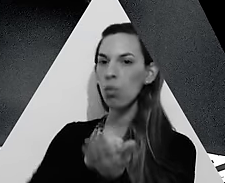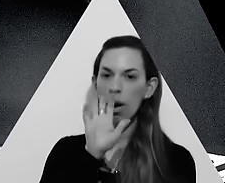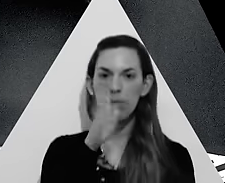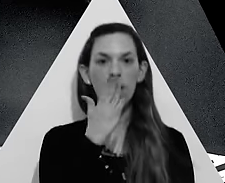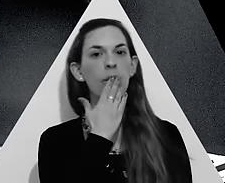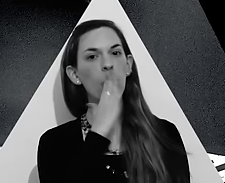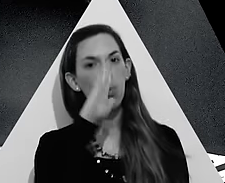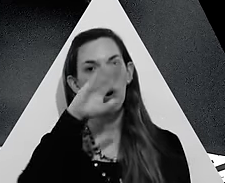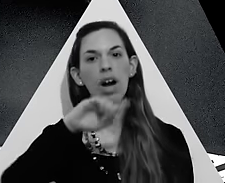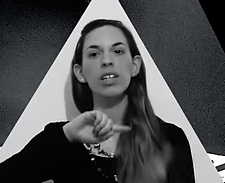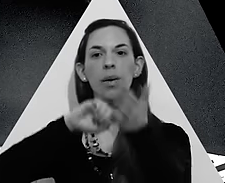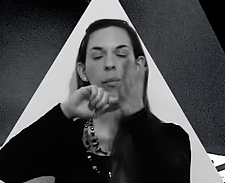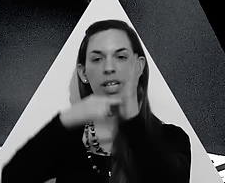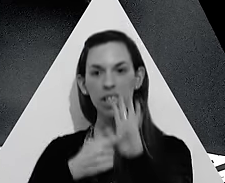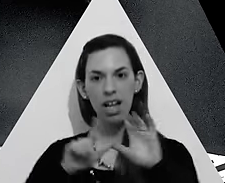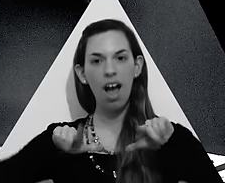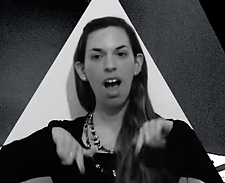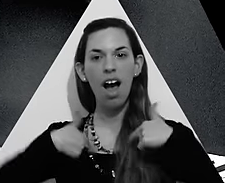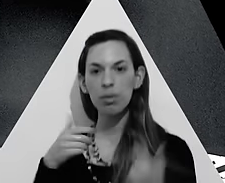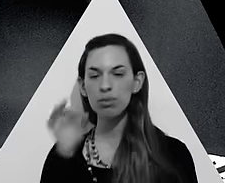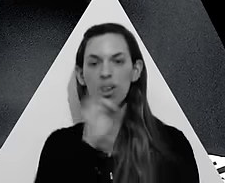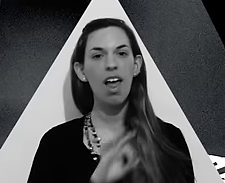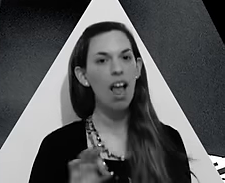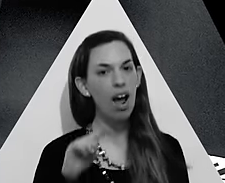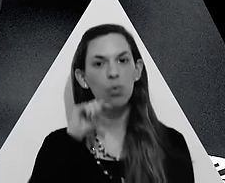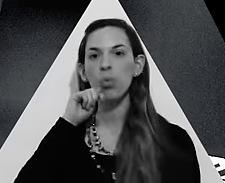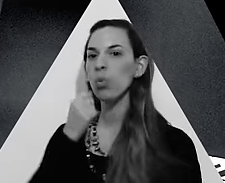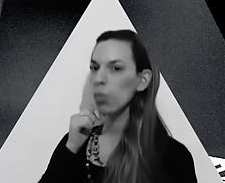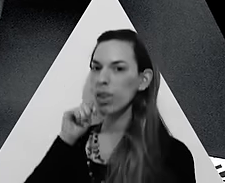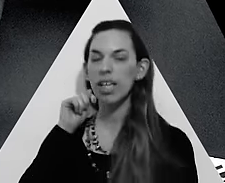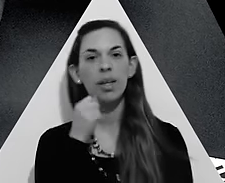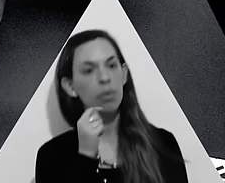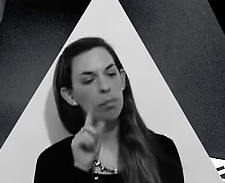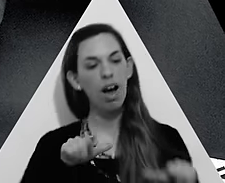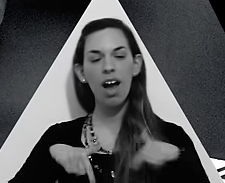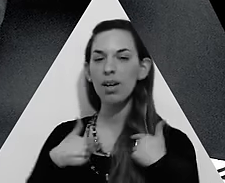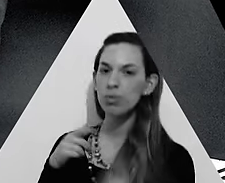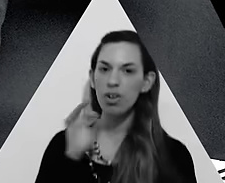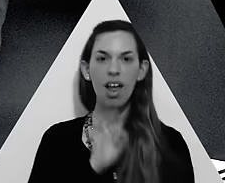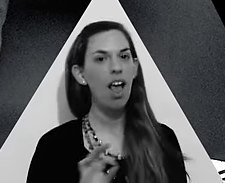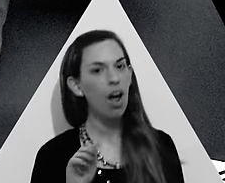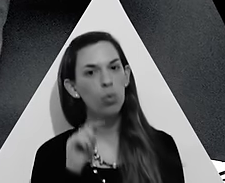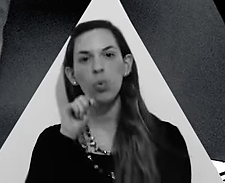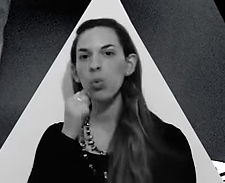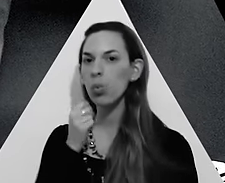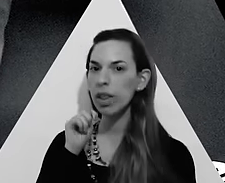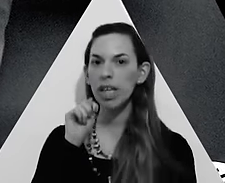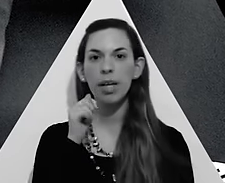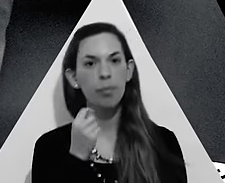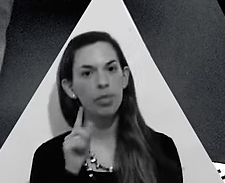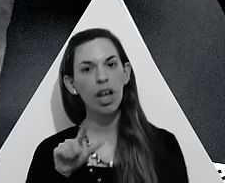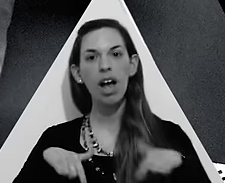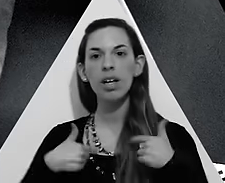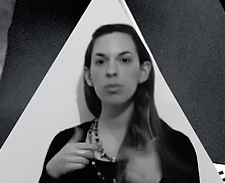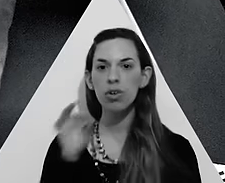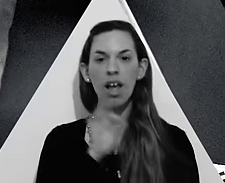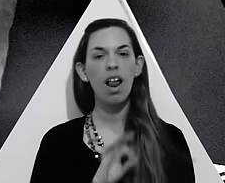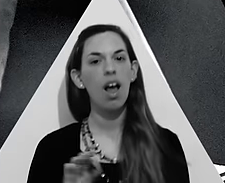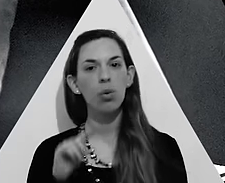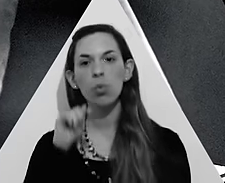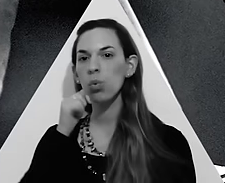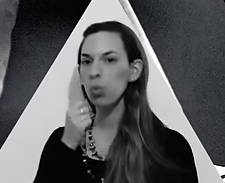הכל תפוך המסע וברוך השם כי החיים שלנו תותים החיים שלנו תותים